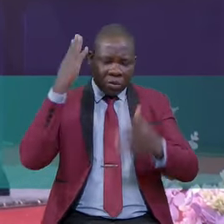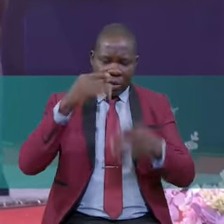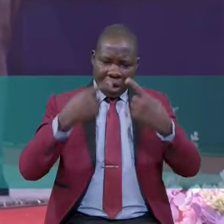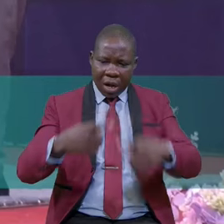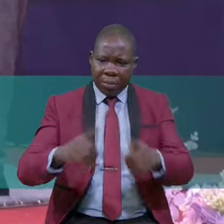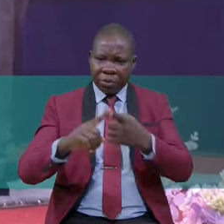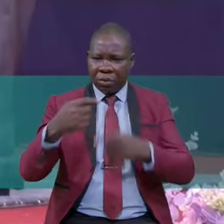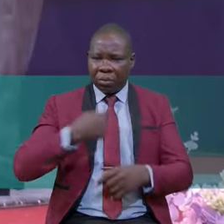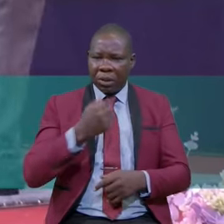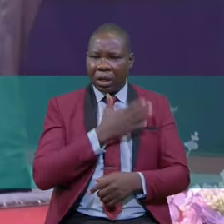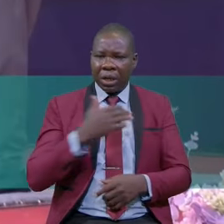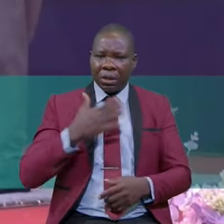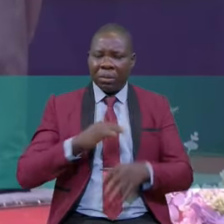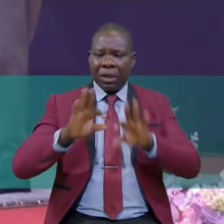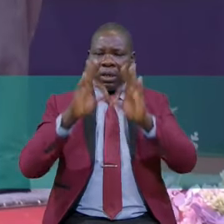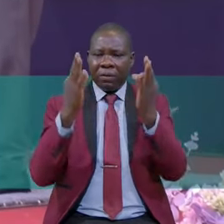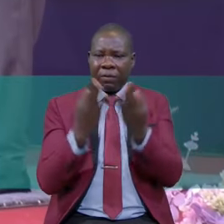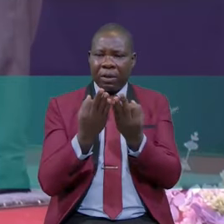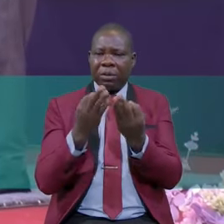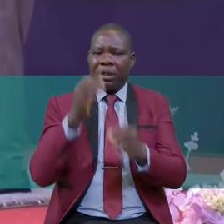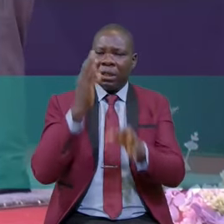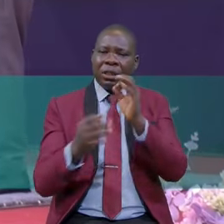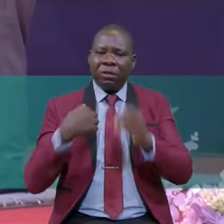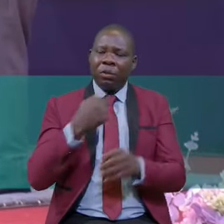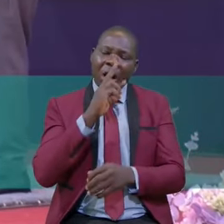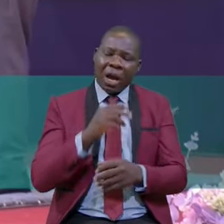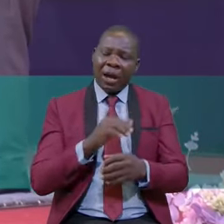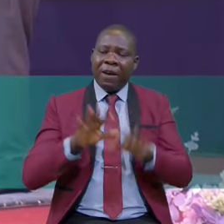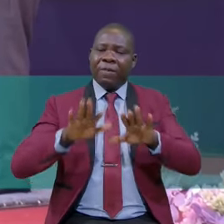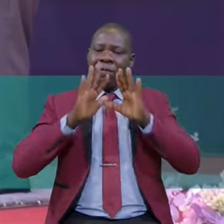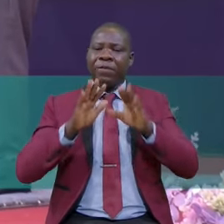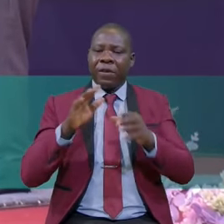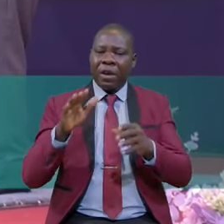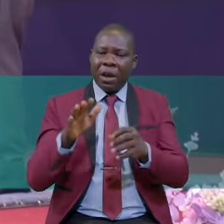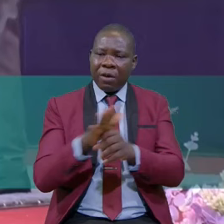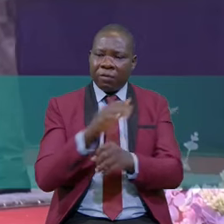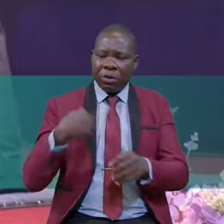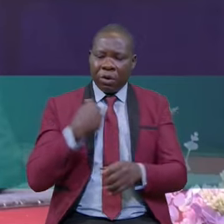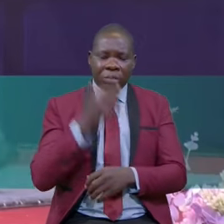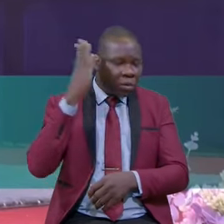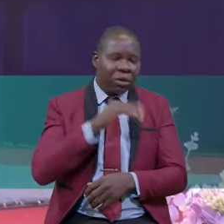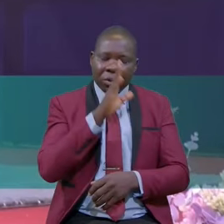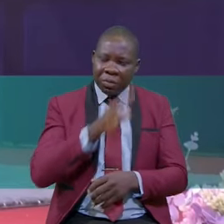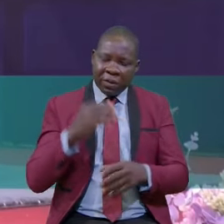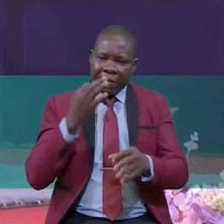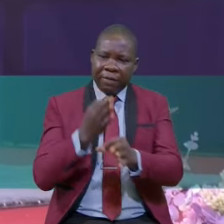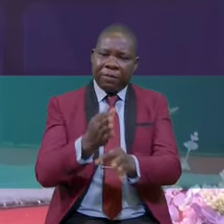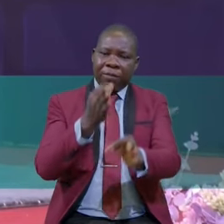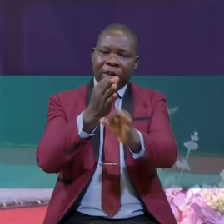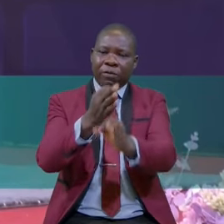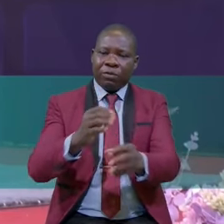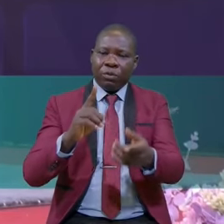famille, si nous avons peur, nous ne serons pas fidèles dans la prédication de la parole de Dieu